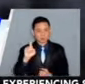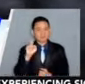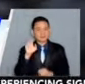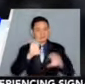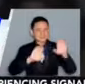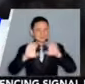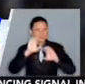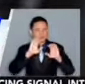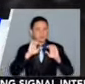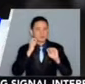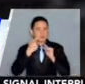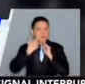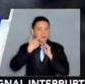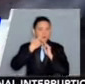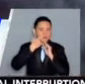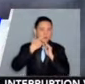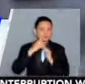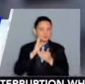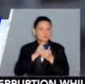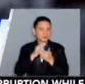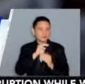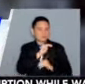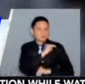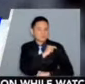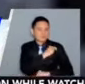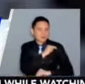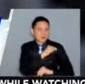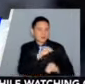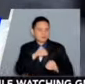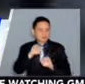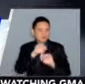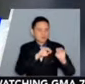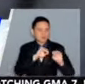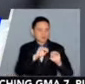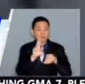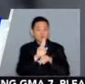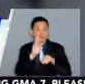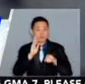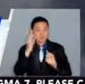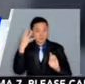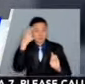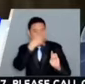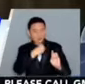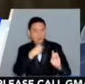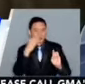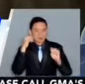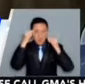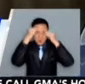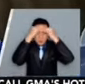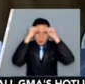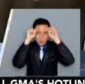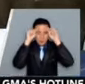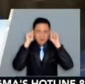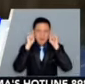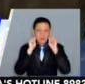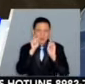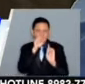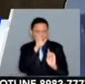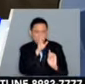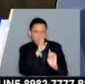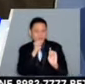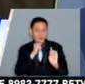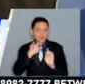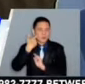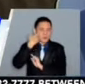muscle ginagamit ito sa ilang cosmetic procedure para makabawas ng mga kulubot at iba pang linya sa mukha nag-ugat ang operasyon sa